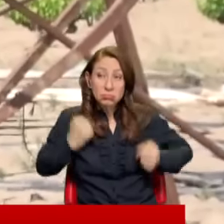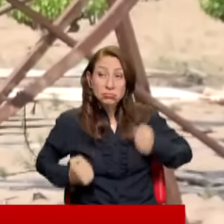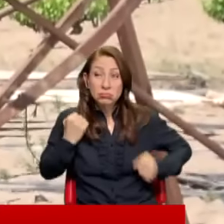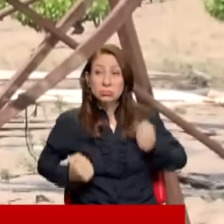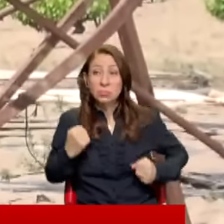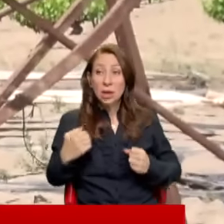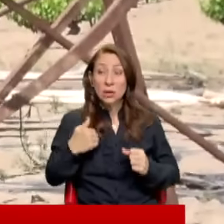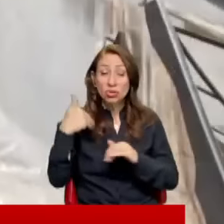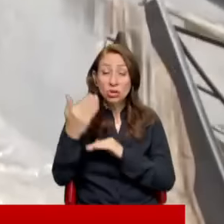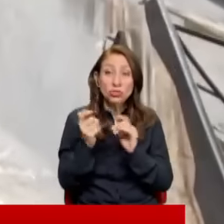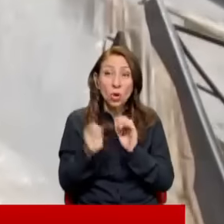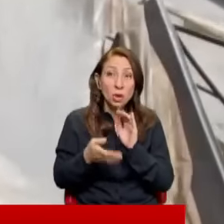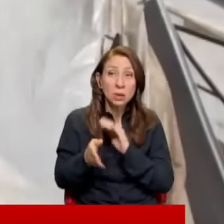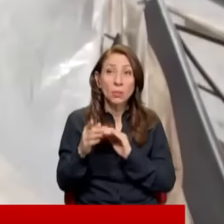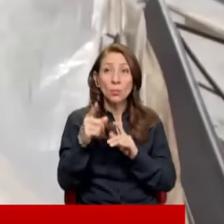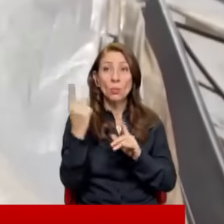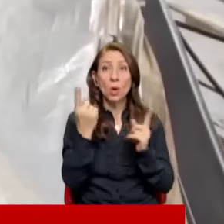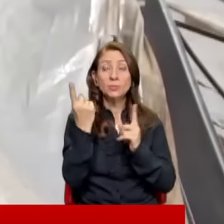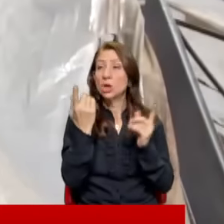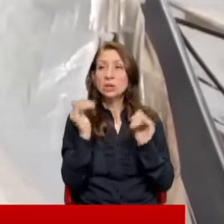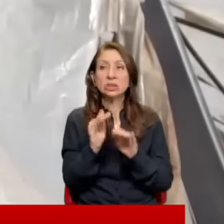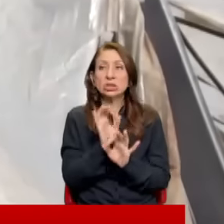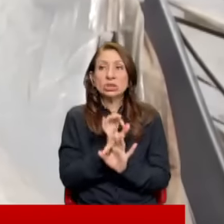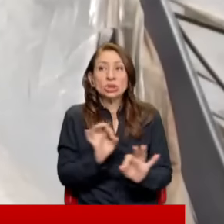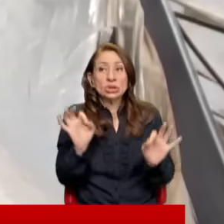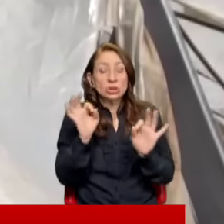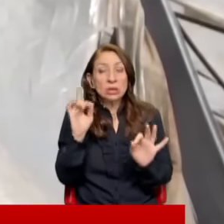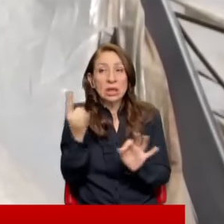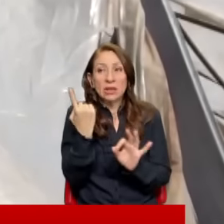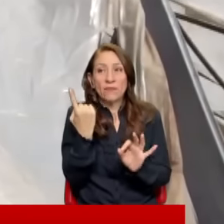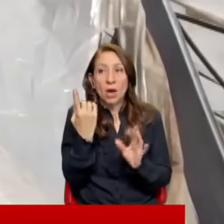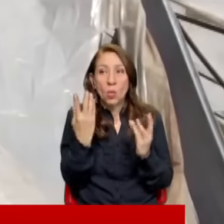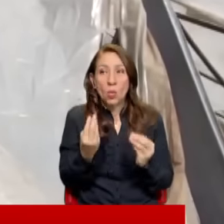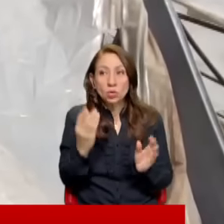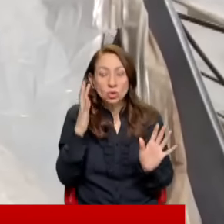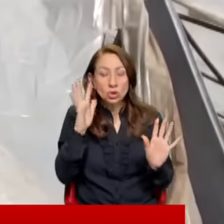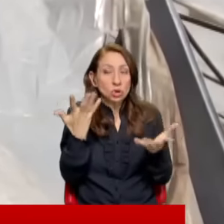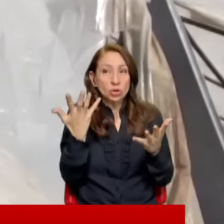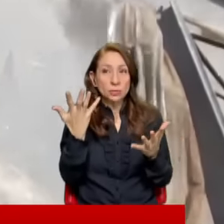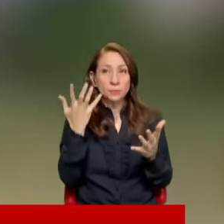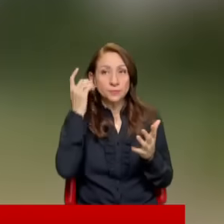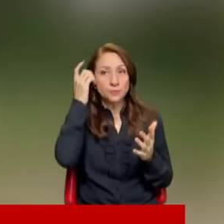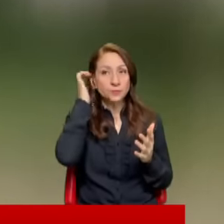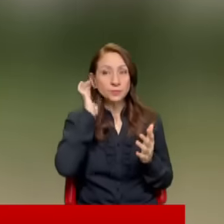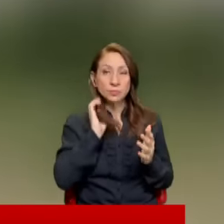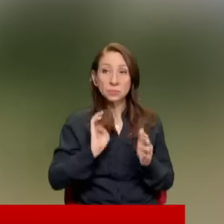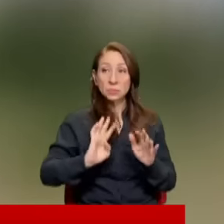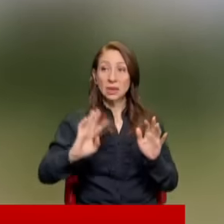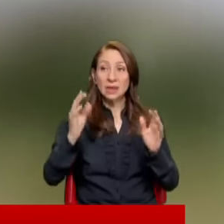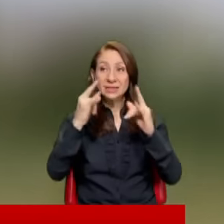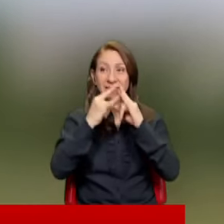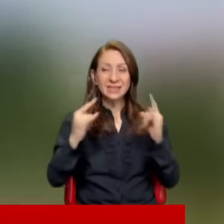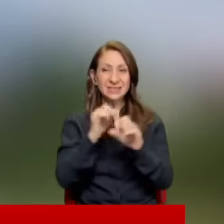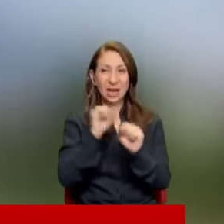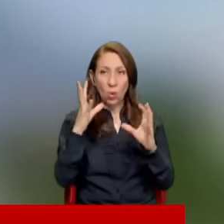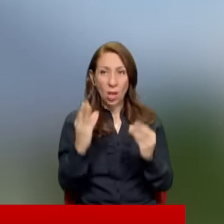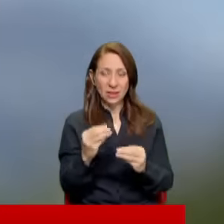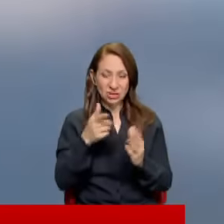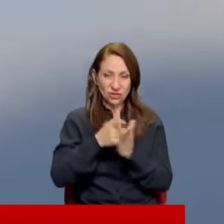Kendimi dışarı zor attık daha önce böyle bir olay başımıza gelmedi Bu ilk defa böyle bir olay başımıza geldi Sas zarar gören